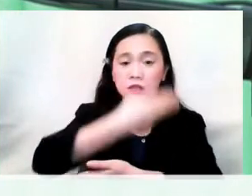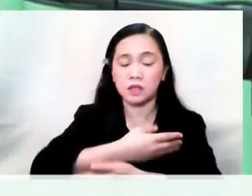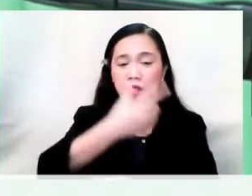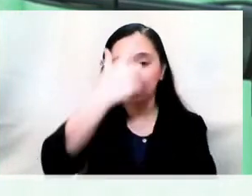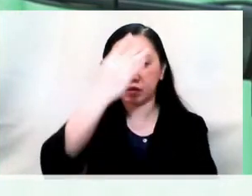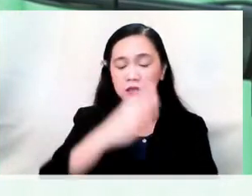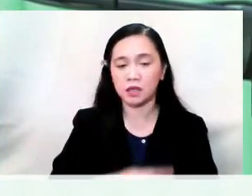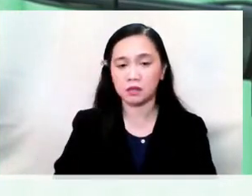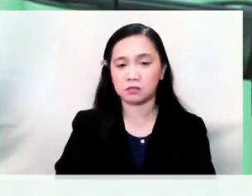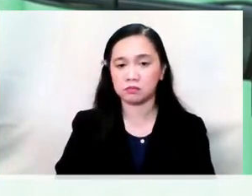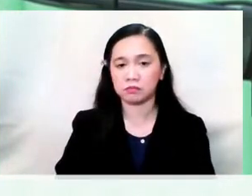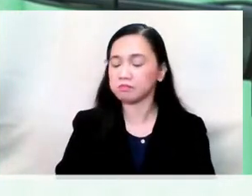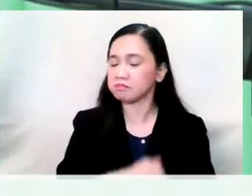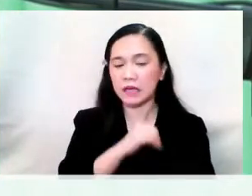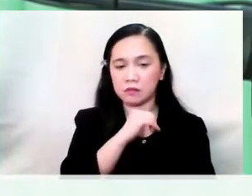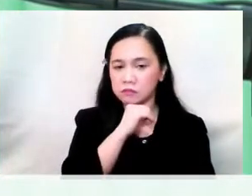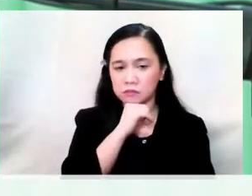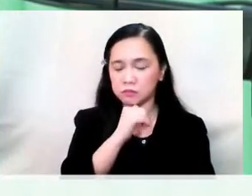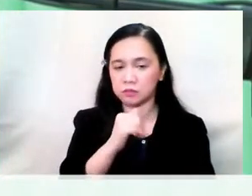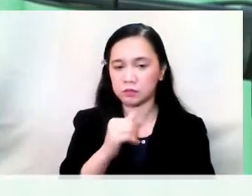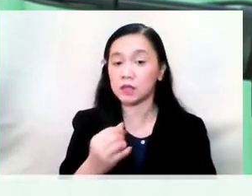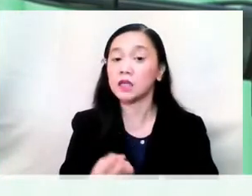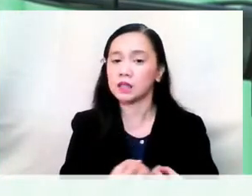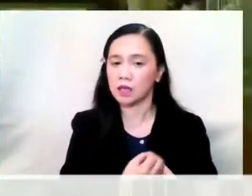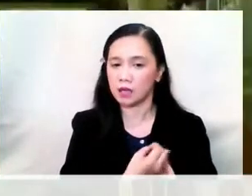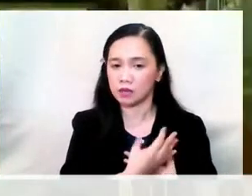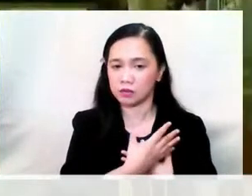matatakot. Nandyan siya.